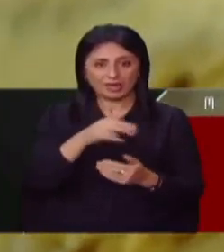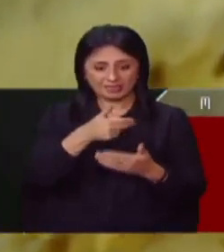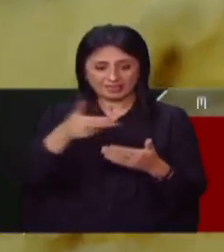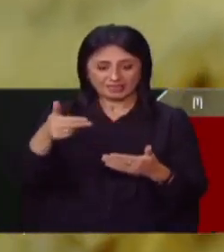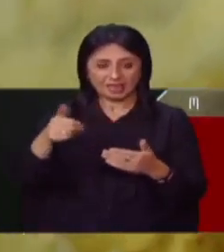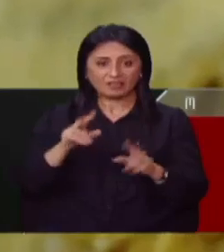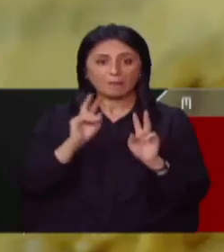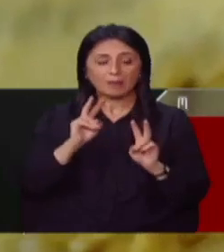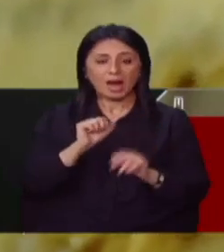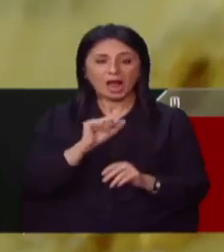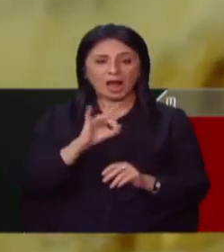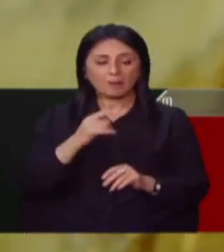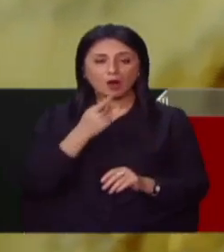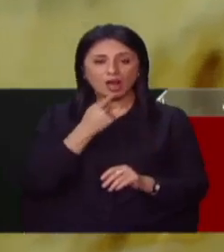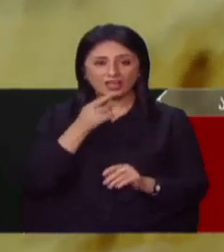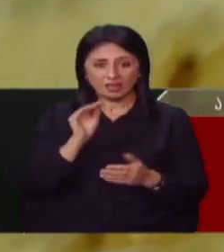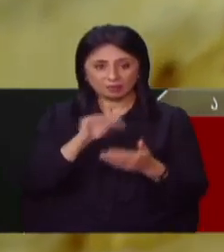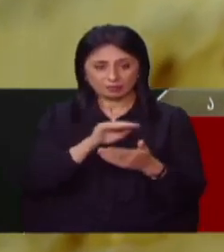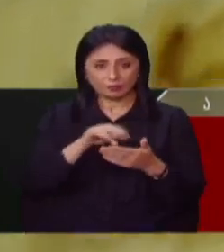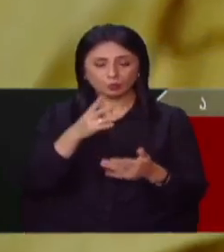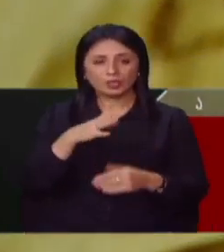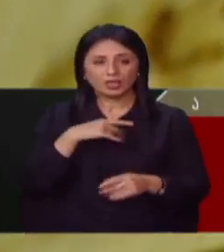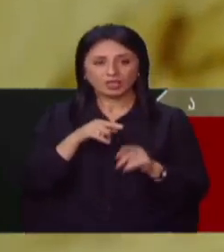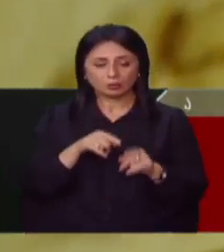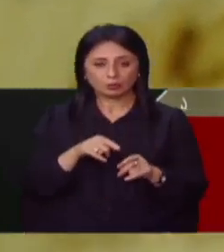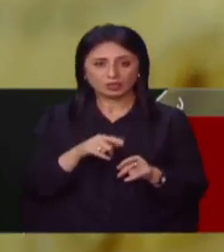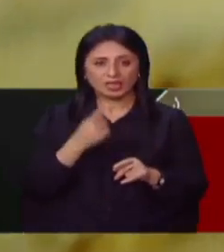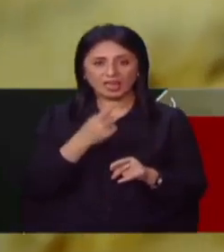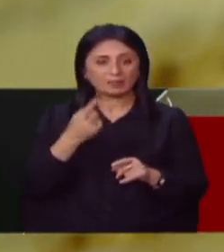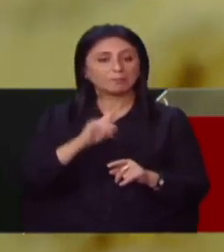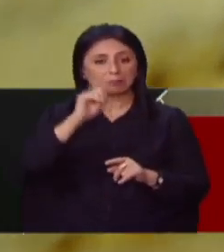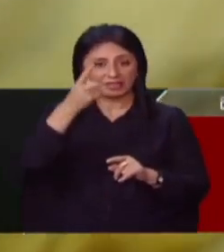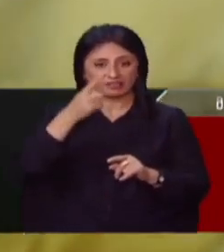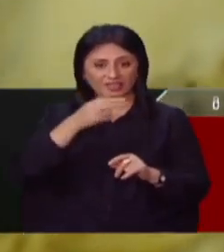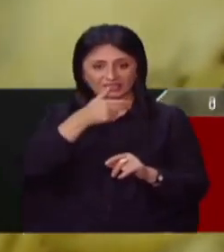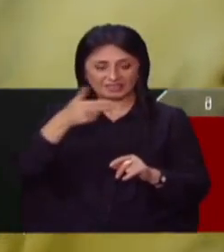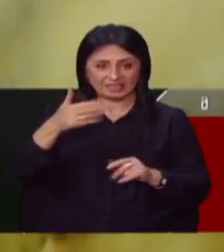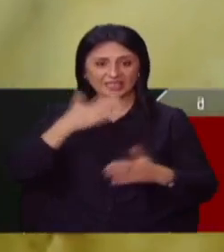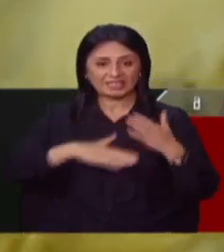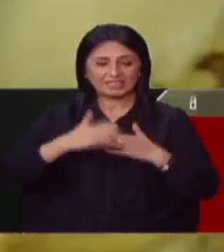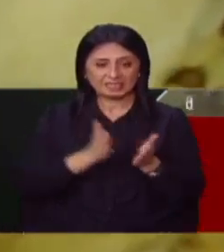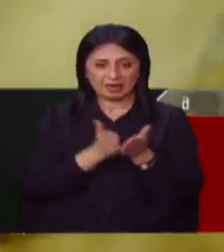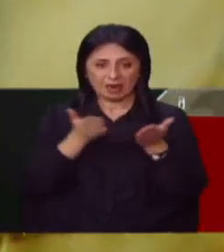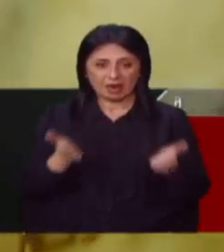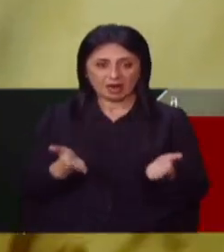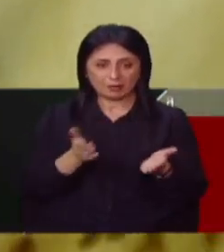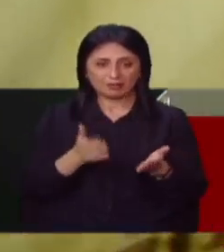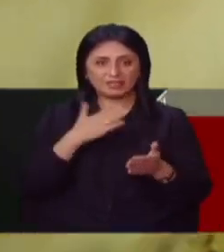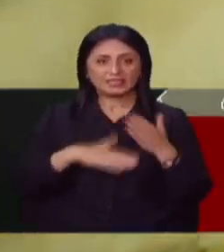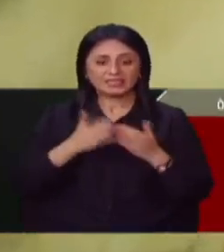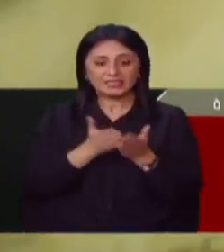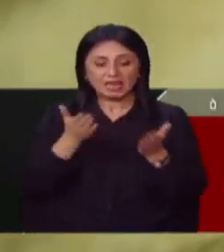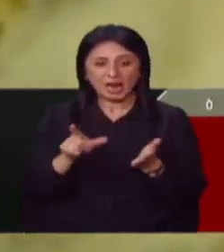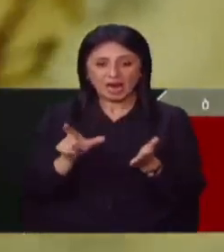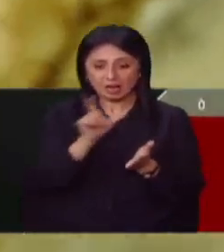biras palestinul arameul enazi aris datanili unde ai cos ertetip pirueli starțele bii sahare bidan da garcoeuli sahare